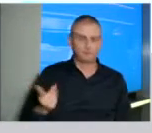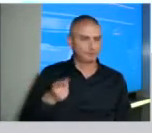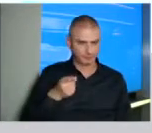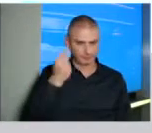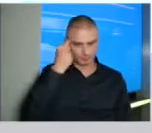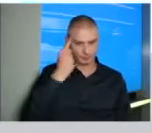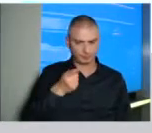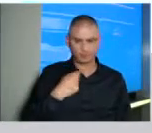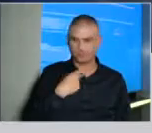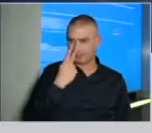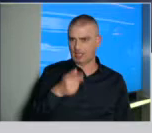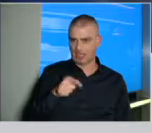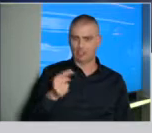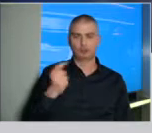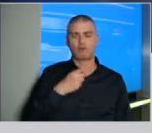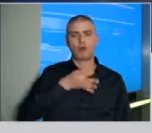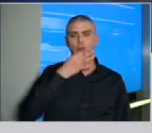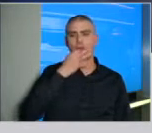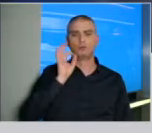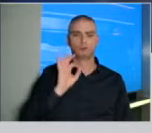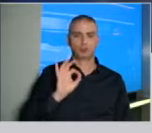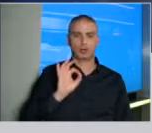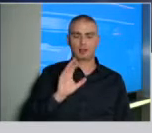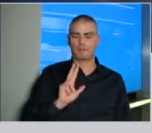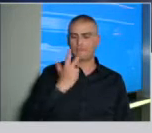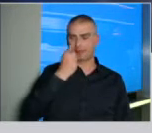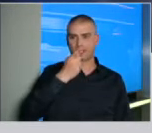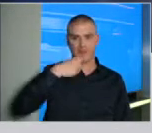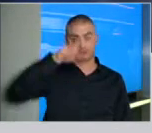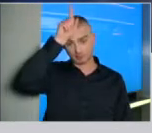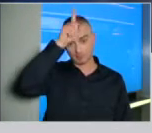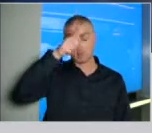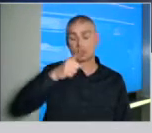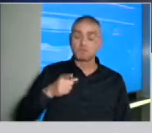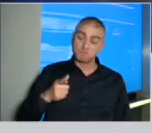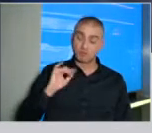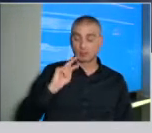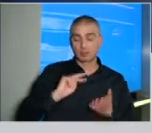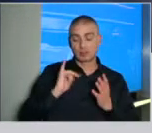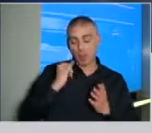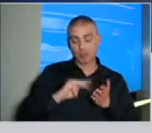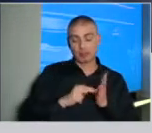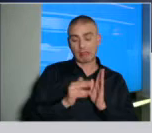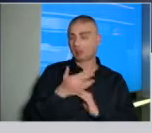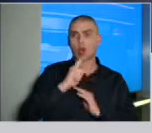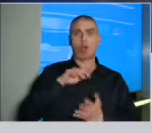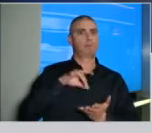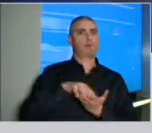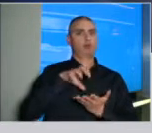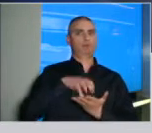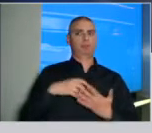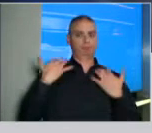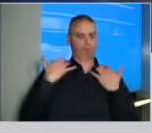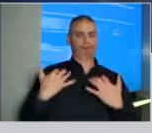יודע, ראיתי השבוע את הנאום של בני גנץ במינכן, נכון, חדר צדדי, לא בדיוק הבמה המרכזית, לא